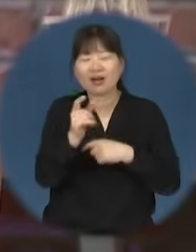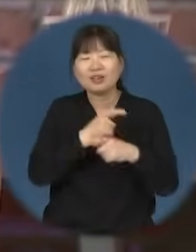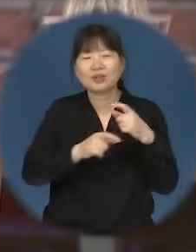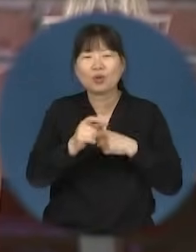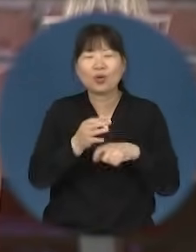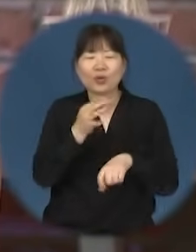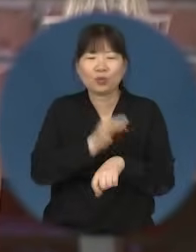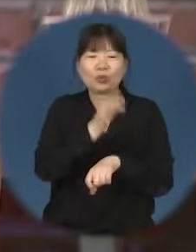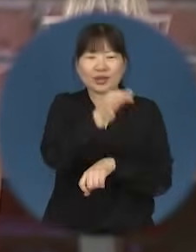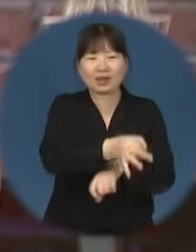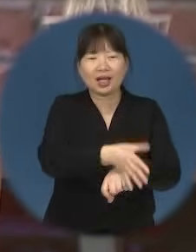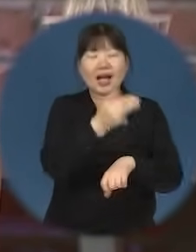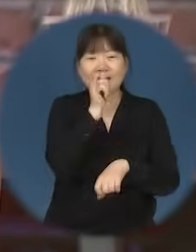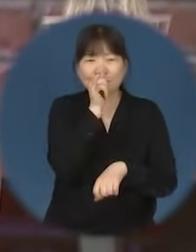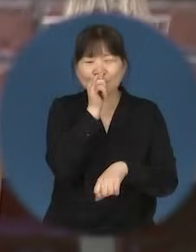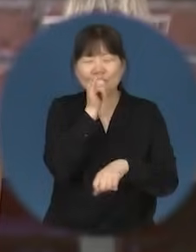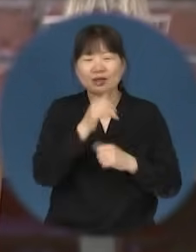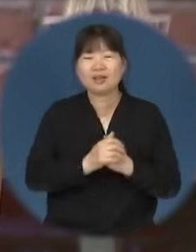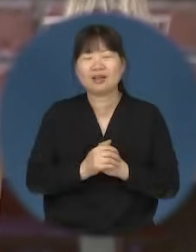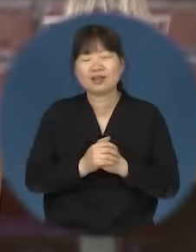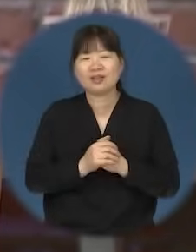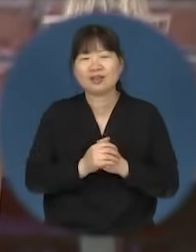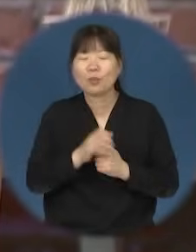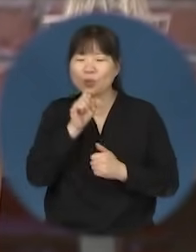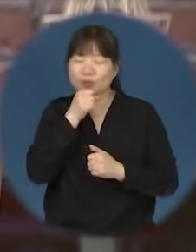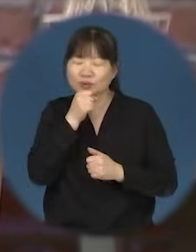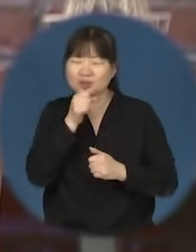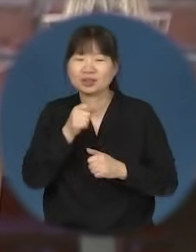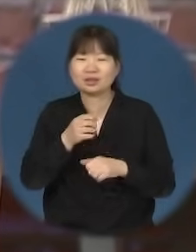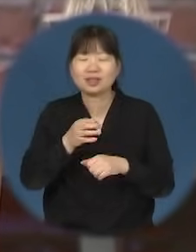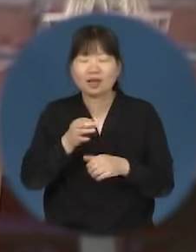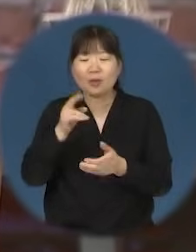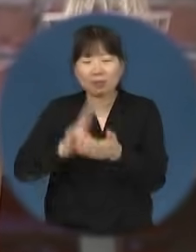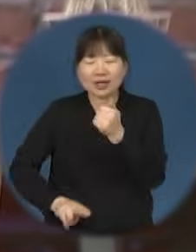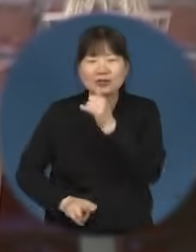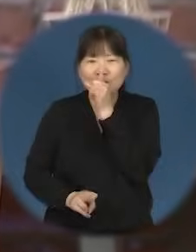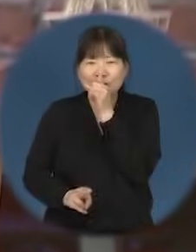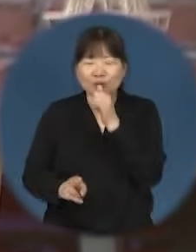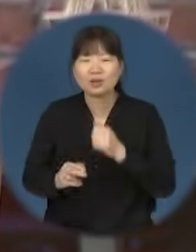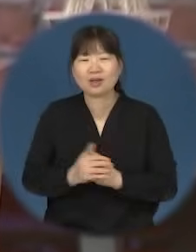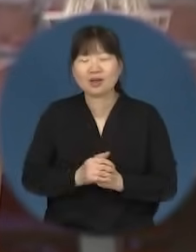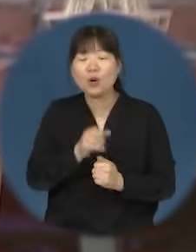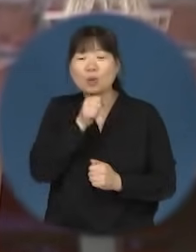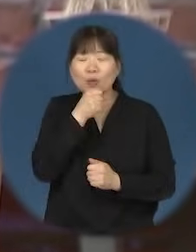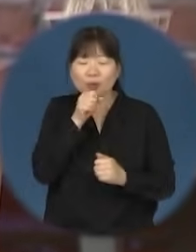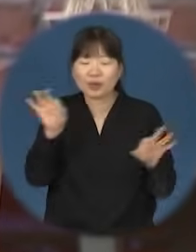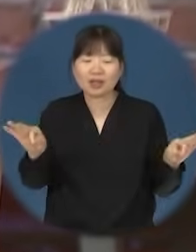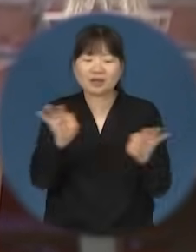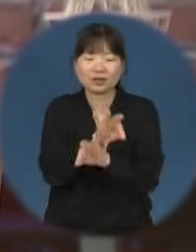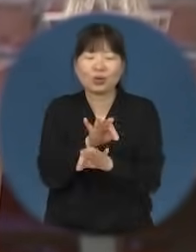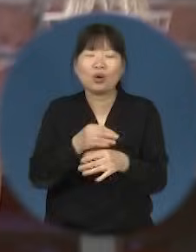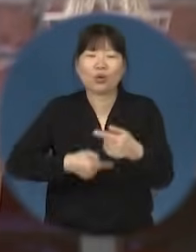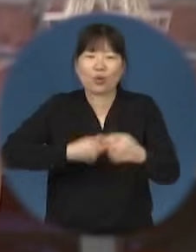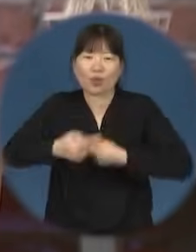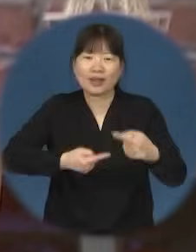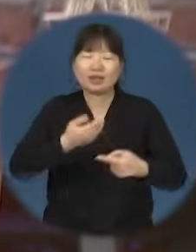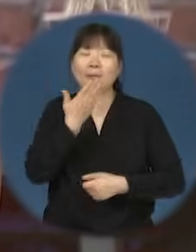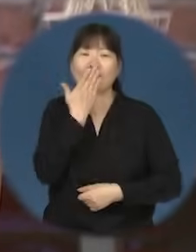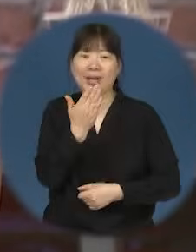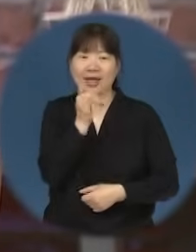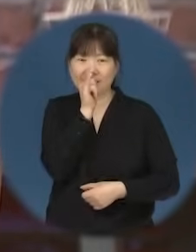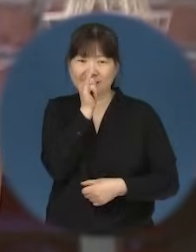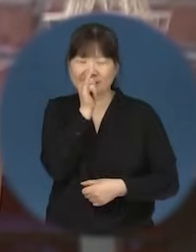수도 있고 예, 예. 또 포인트를 돈 주고 팔 수도 있고 그렇죠. 예, 또 포인트와 포인트를 또 교환할 수도 있고 예. 이런 세상이